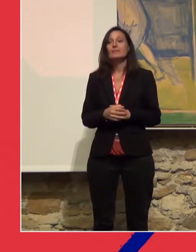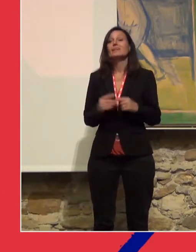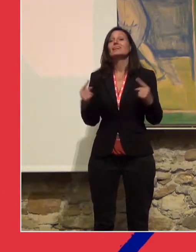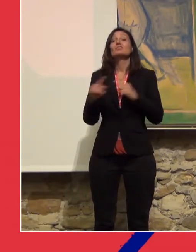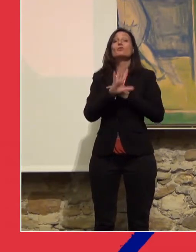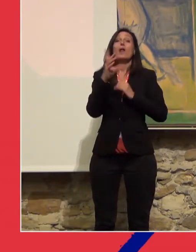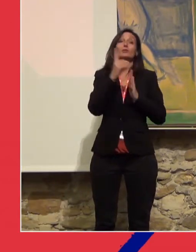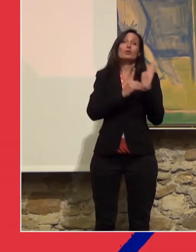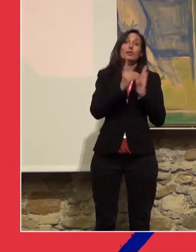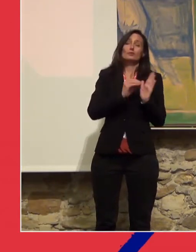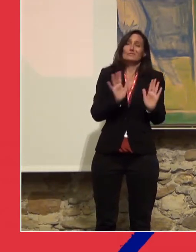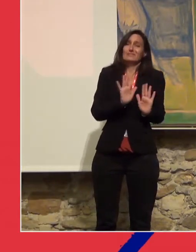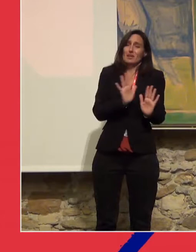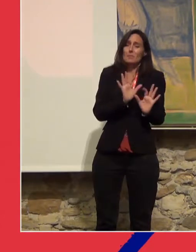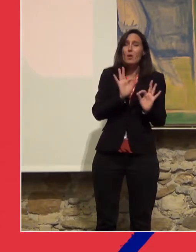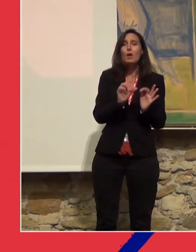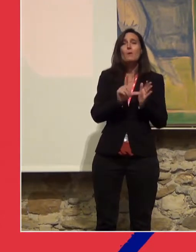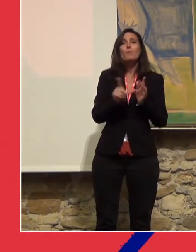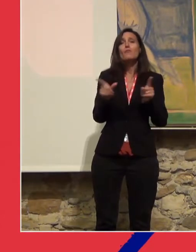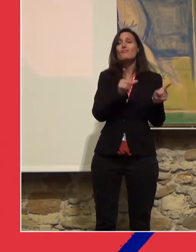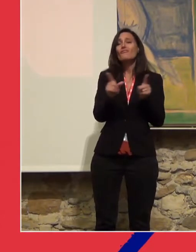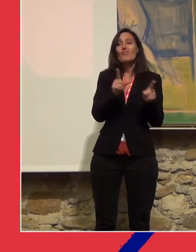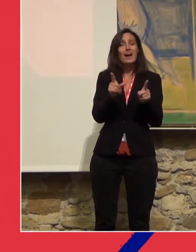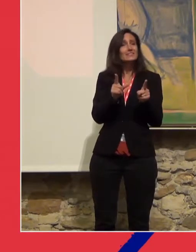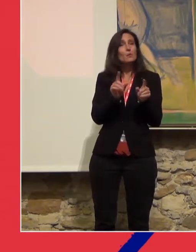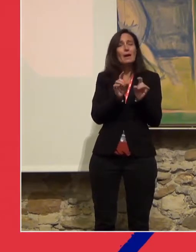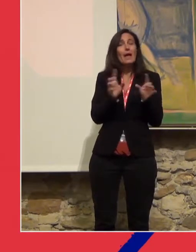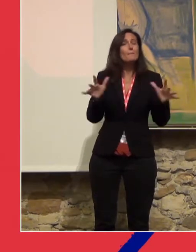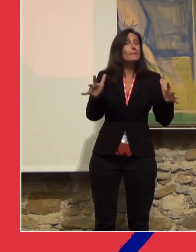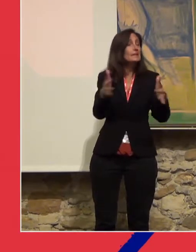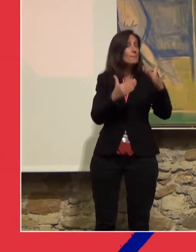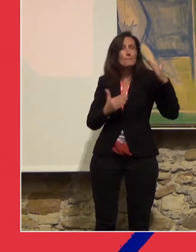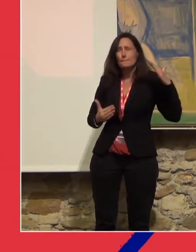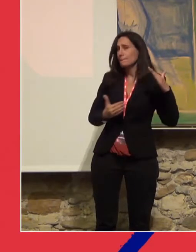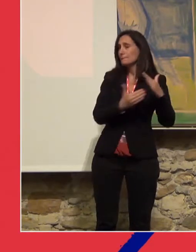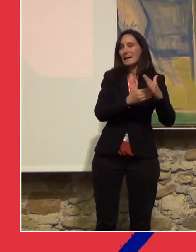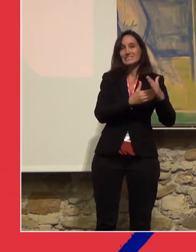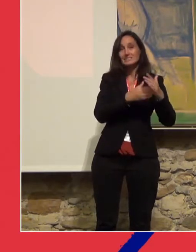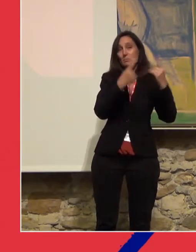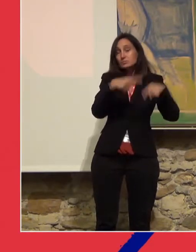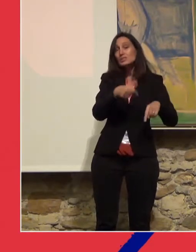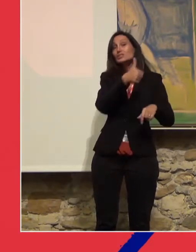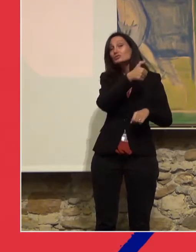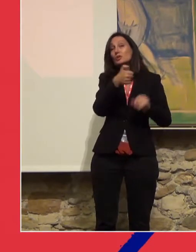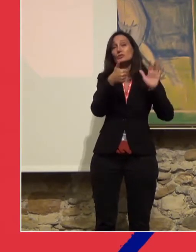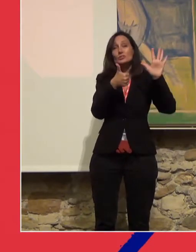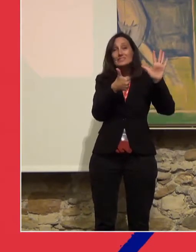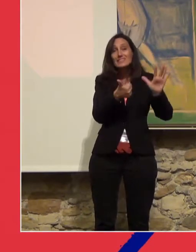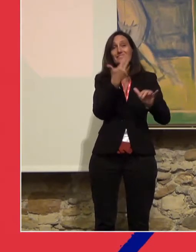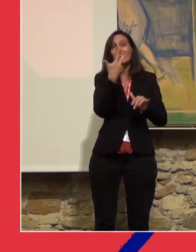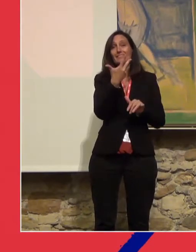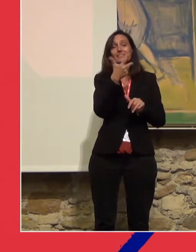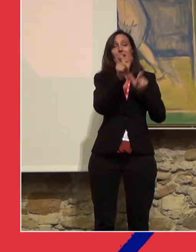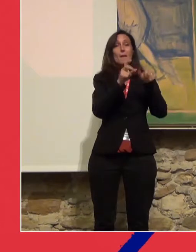fase acuta dell'epidemia hanno perso la vita 163 medici e 40 infermieri.